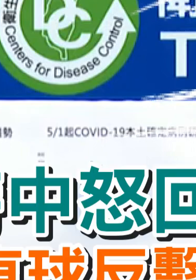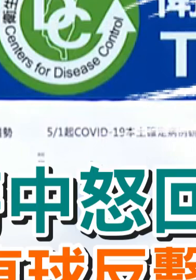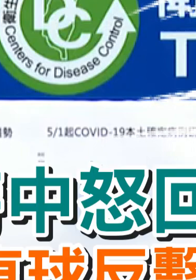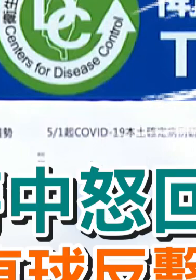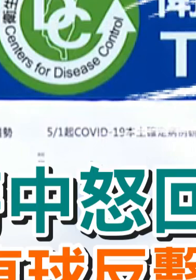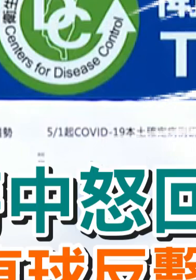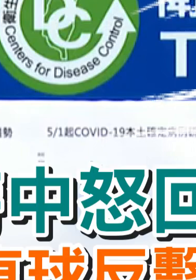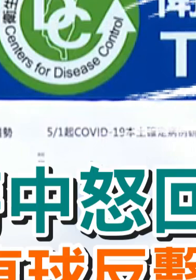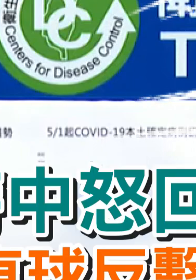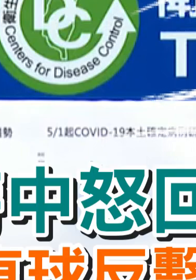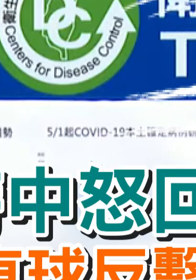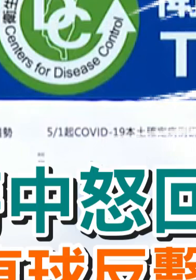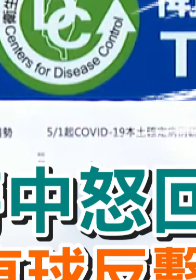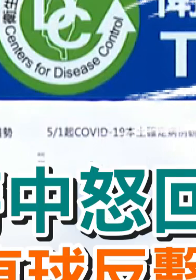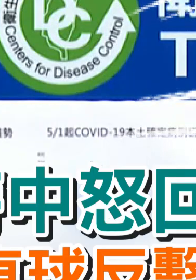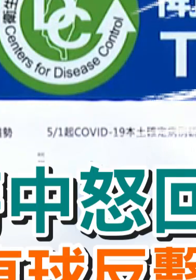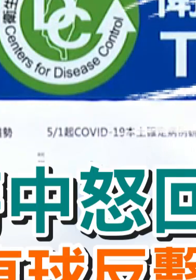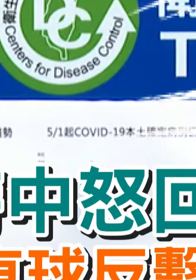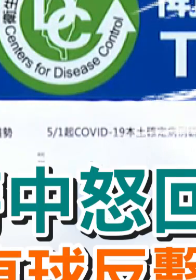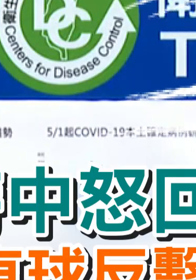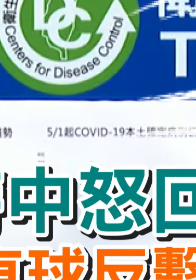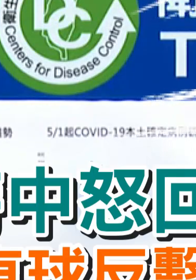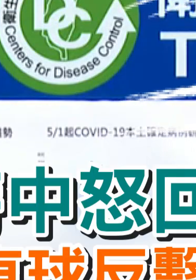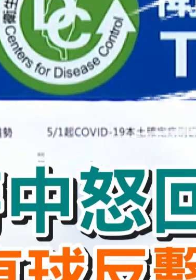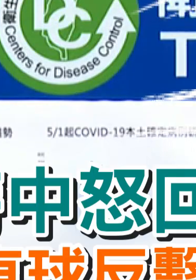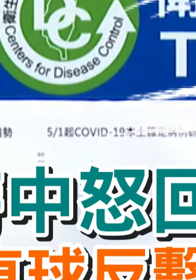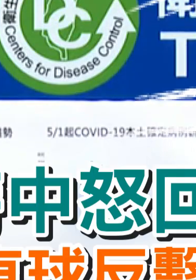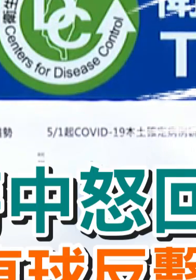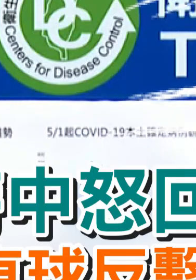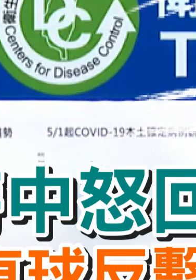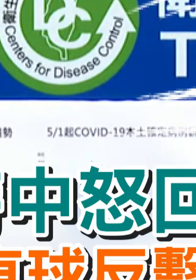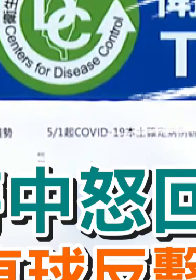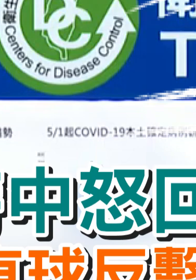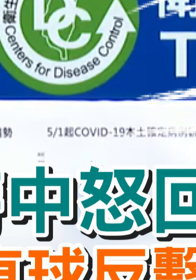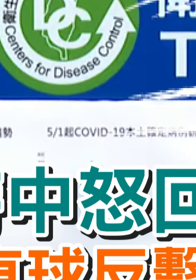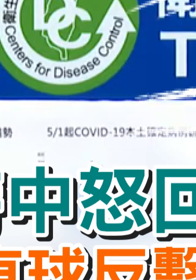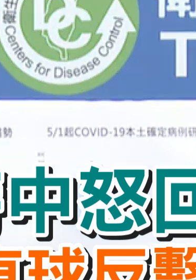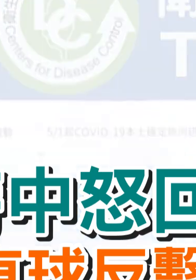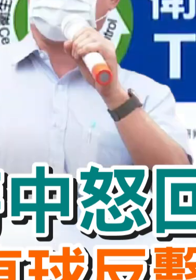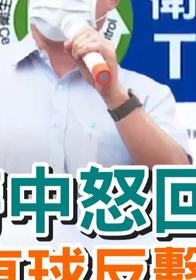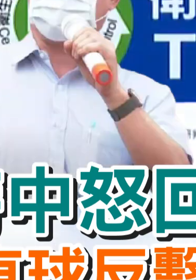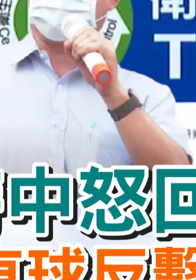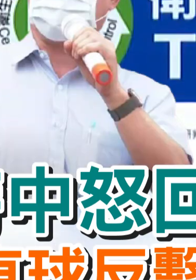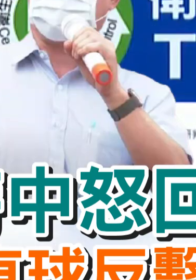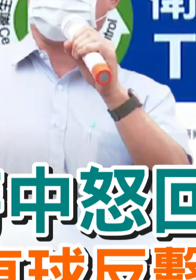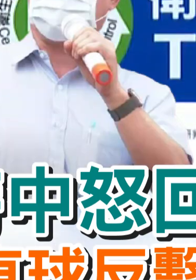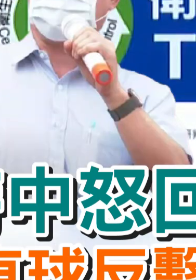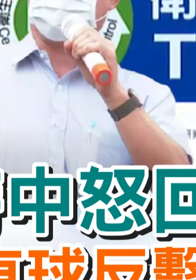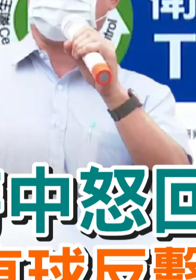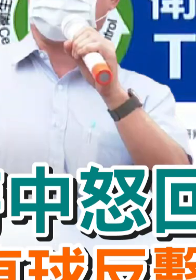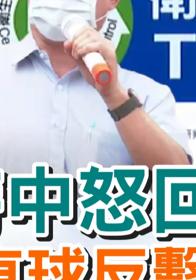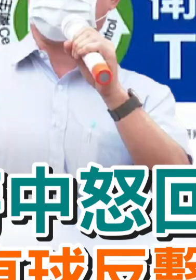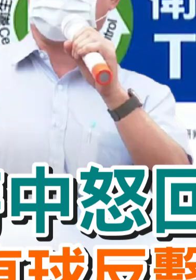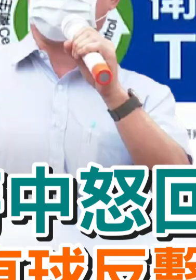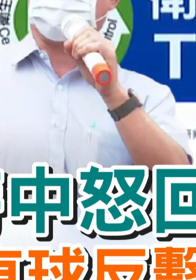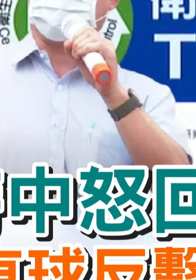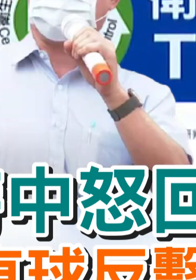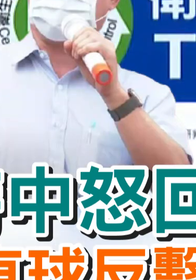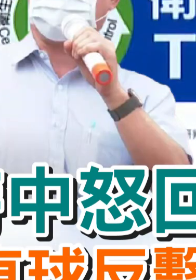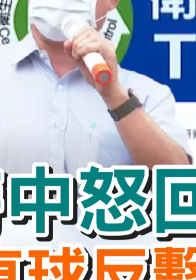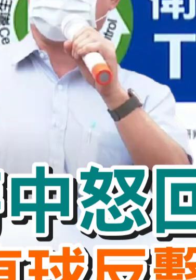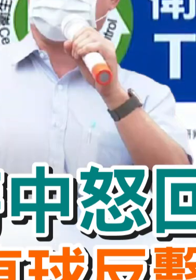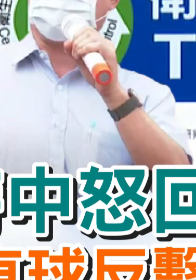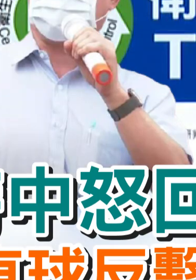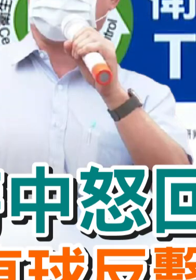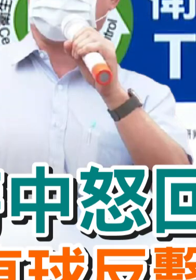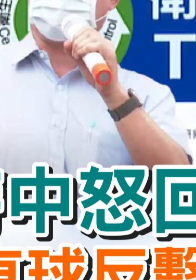这样的问法不好了，用这样子的态度，我想不是一个健康的态度了哈。打疫苗哈，大家就是不要去呼吁